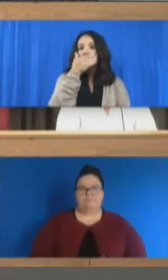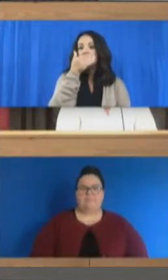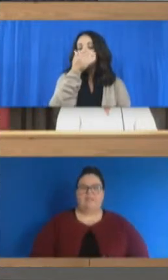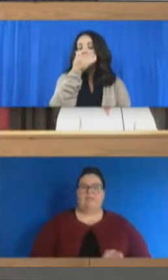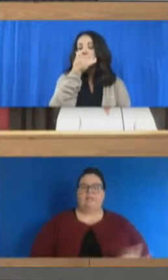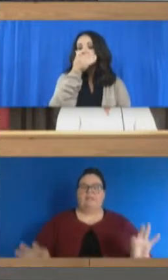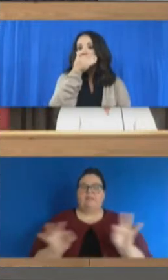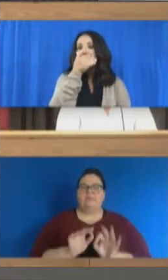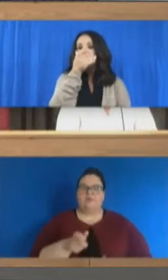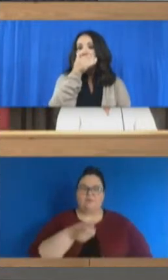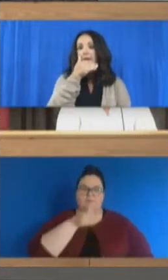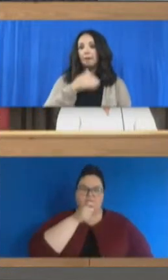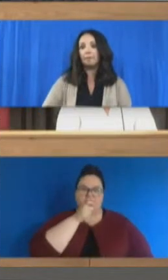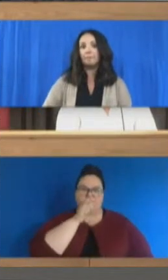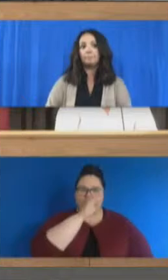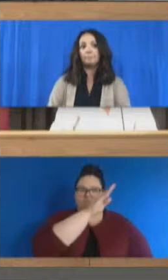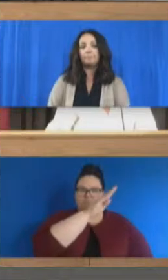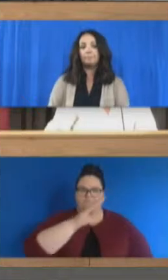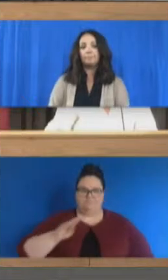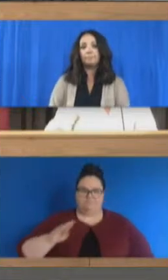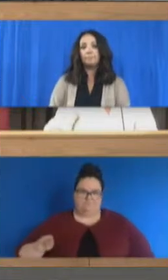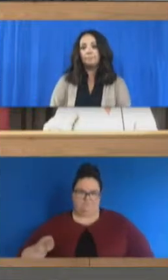avec Michel Corriveau, Radio-Canada.